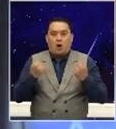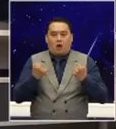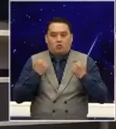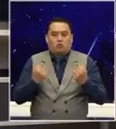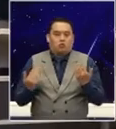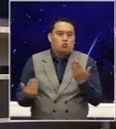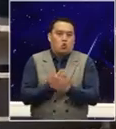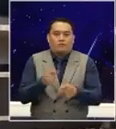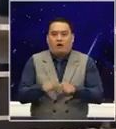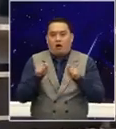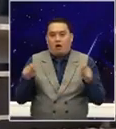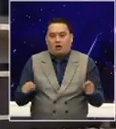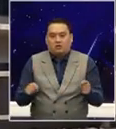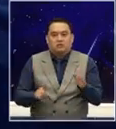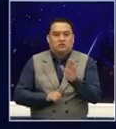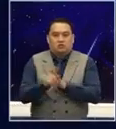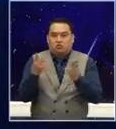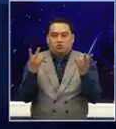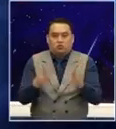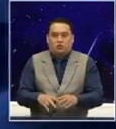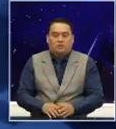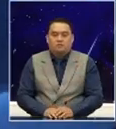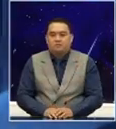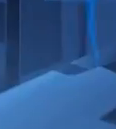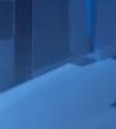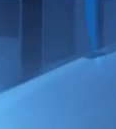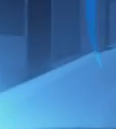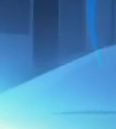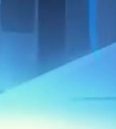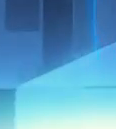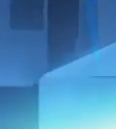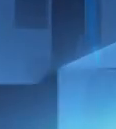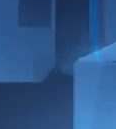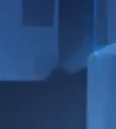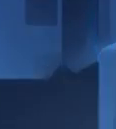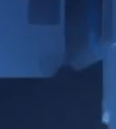вновь заработают, им не придется начинать все с нуля. Алексей Цой, Надир Хамзин, телеканал ЖТСУ.